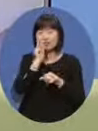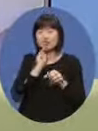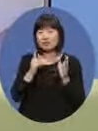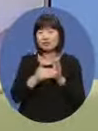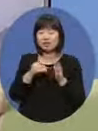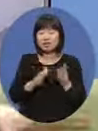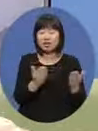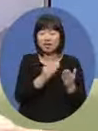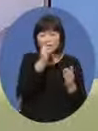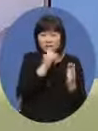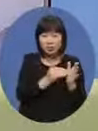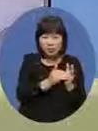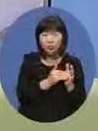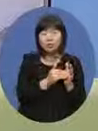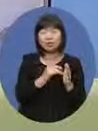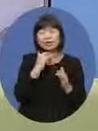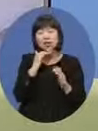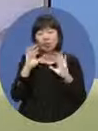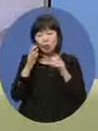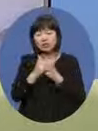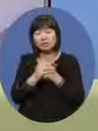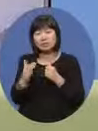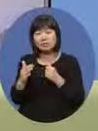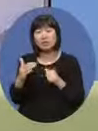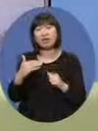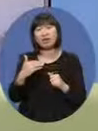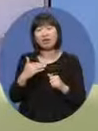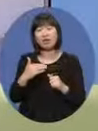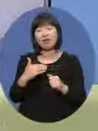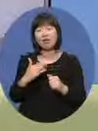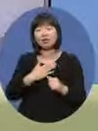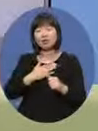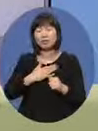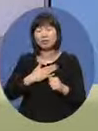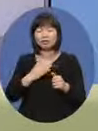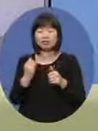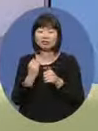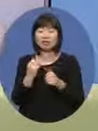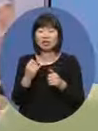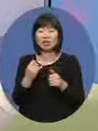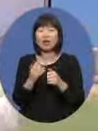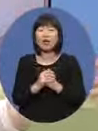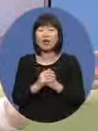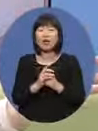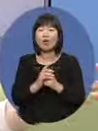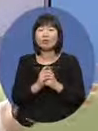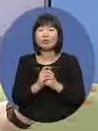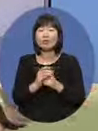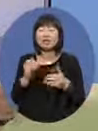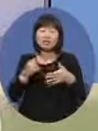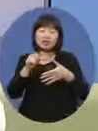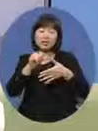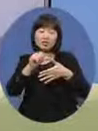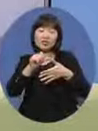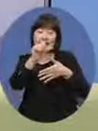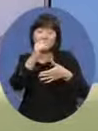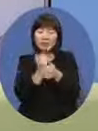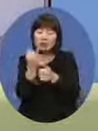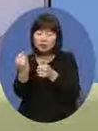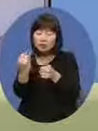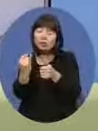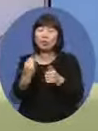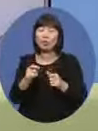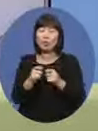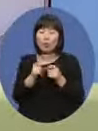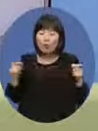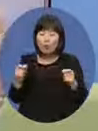동서는 일도 하고 나이도 어리고 그러니까 네. 그냥 의뢰의 제가 해오던 일이잖아요. 그렇죠. 제가 외며느리로 오랜 시간을 살았으니까 제 손에